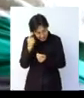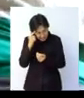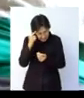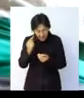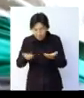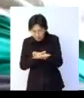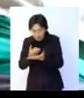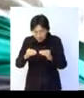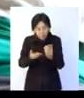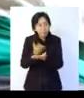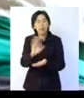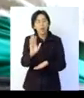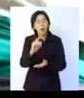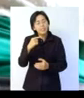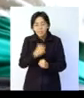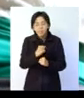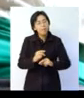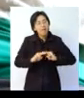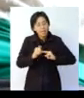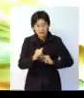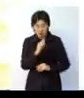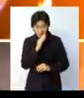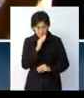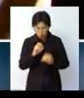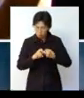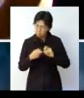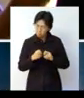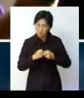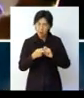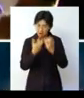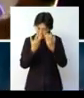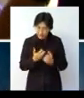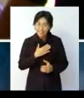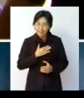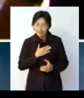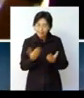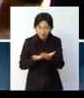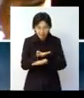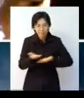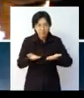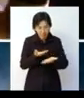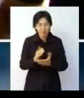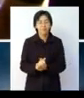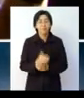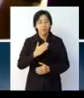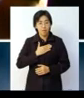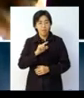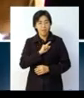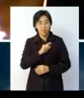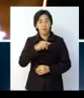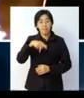ไม่เก็บเอาไปในที่ประชุมพยายามจะทำแต่ก็ทำได้แต่ถ้ามันจนเกินไปก็ต้องพูดคุยเพราะว่าการที่ผมมาดู